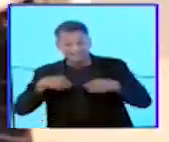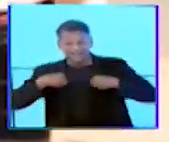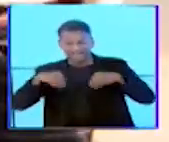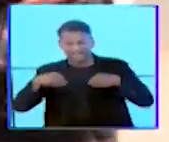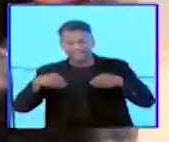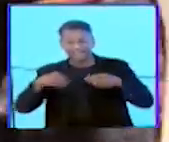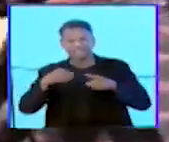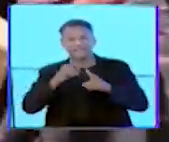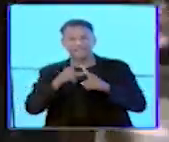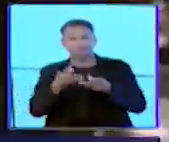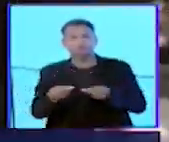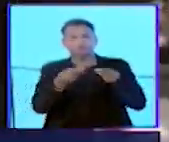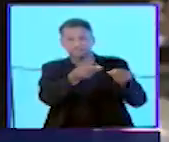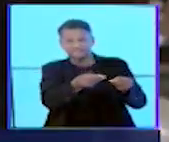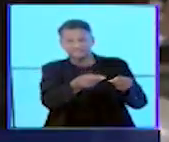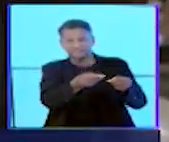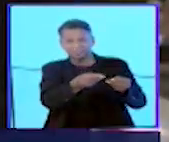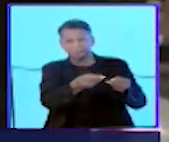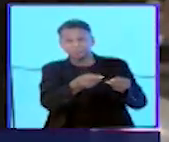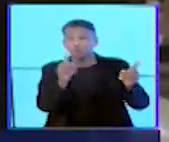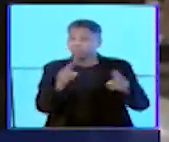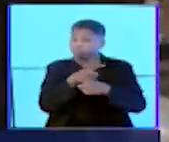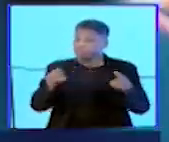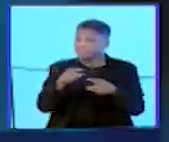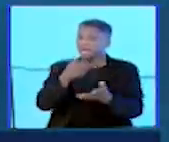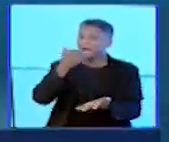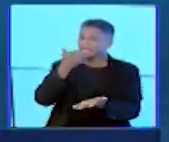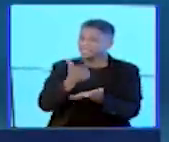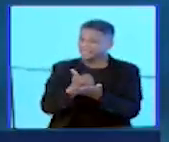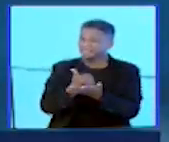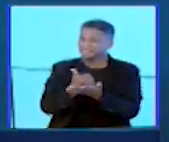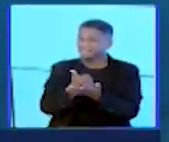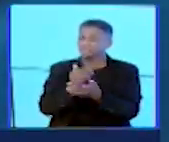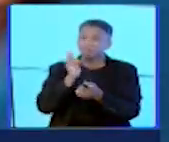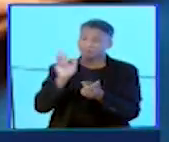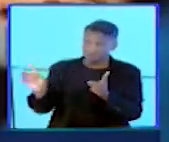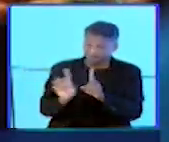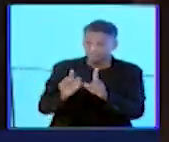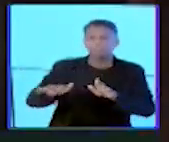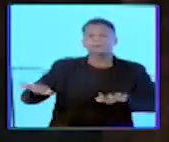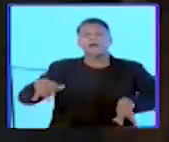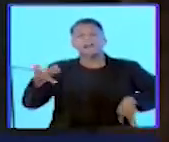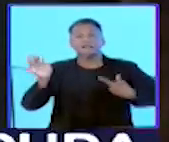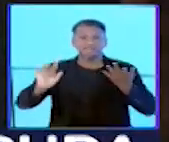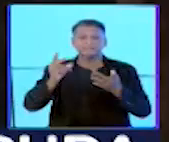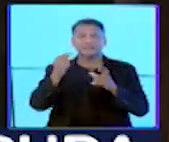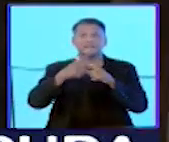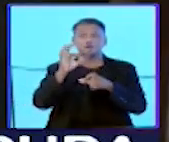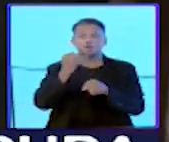Musik tradisional mengiringi mama-mama menari lego-lego. Inilah bentuk penghormatan yang tinggi kepada